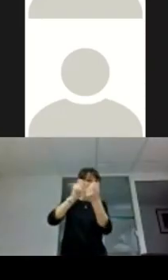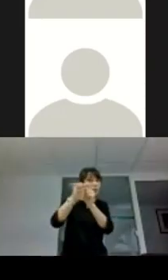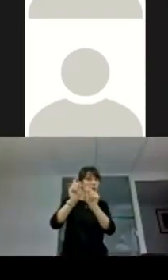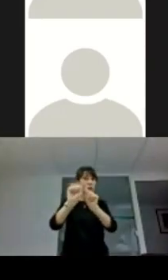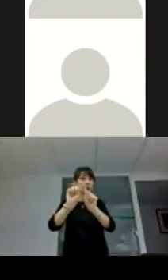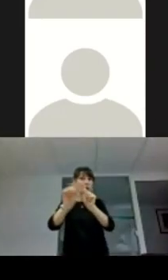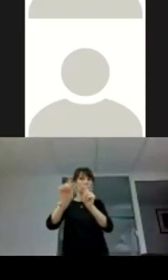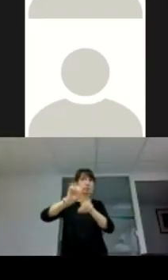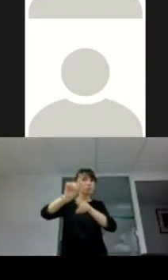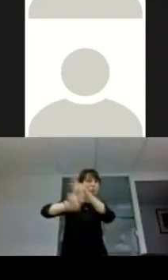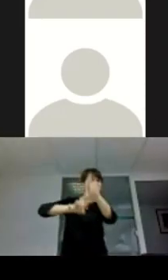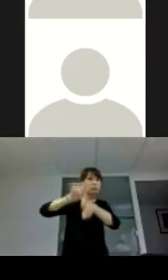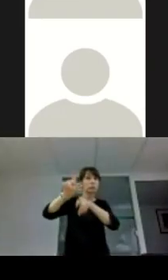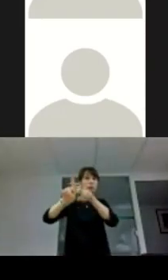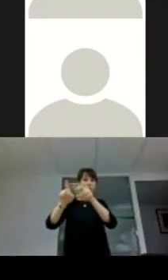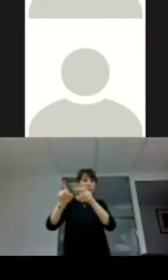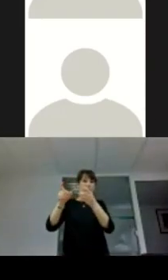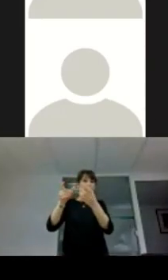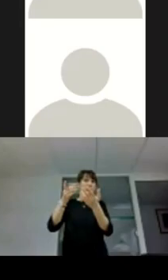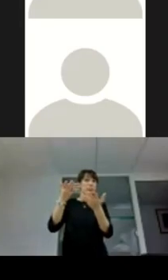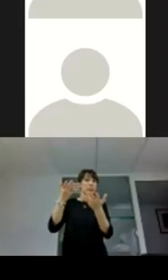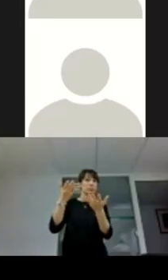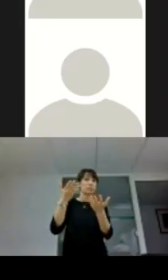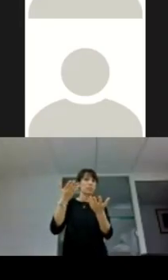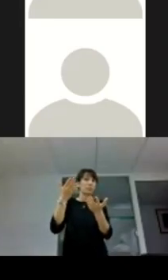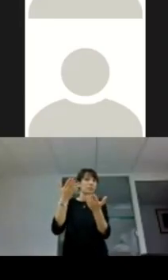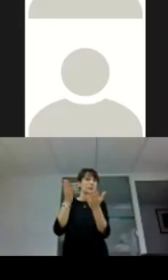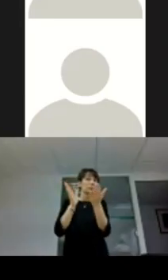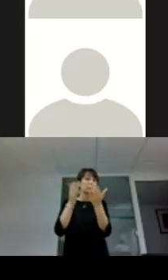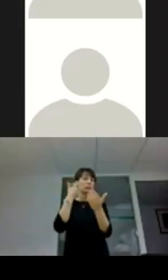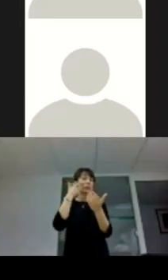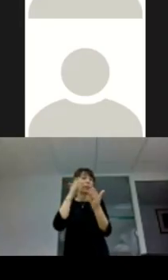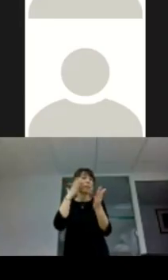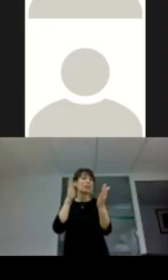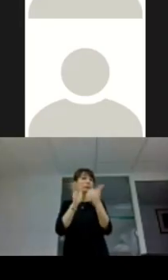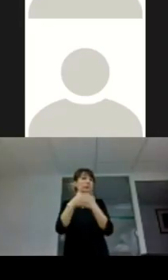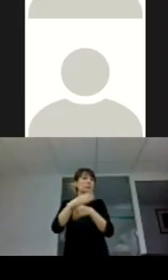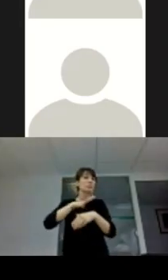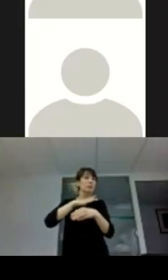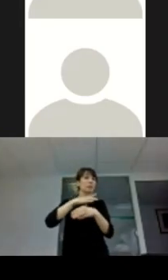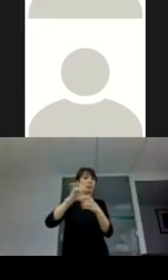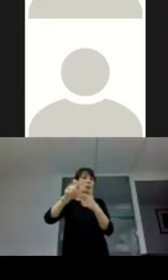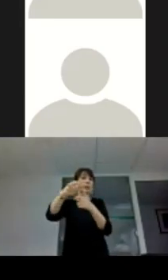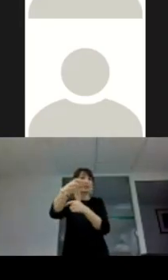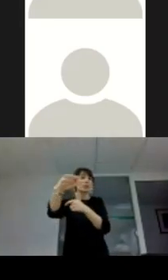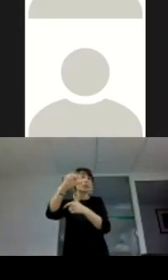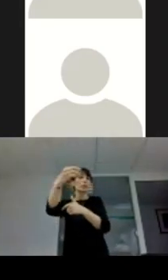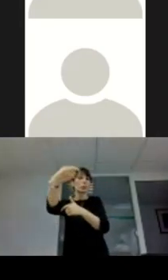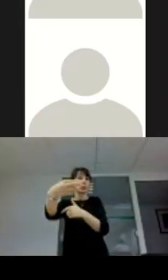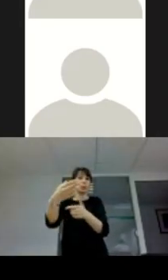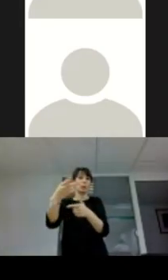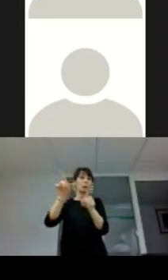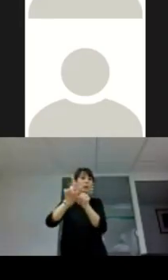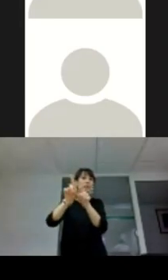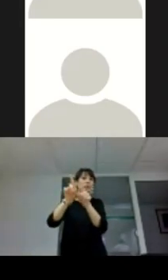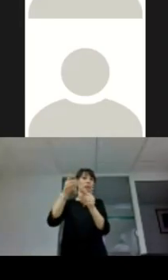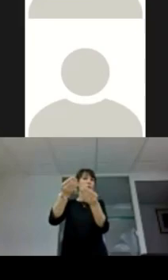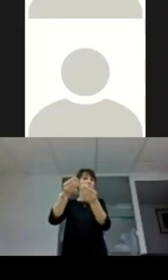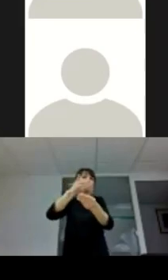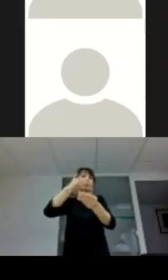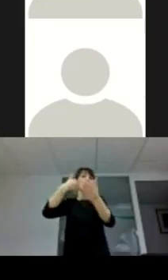de chambre d'implantation ou de diffuseur qui auraient été à prendre en charge au